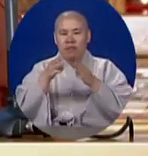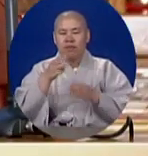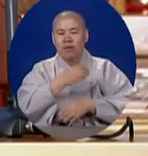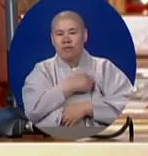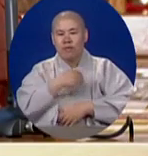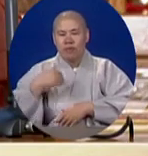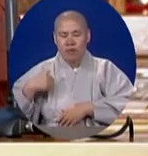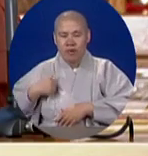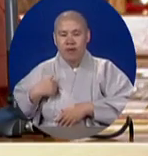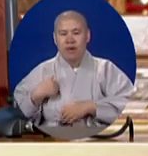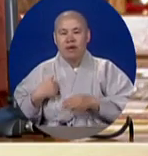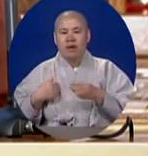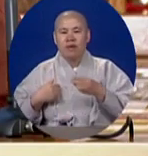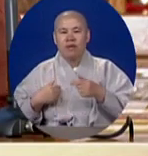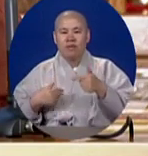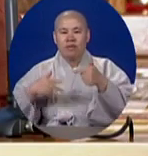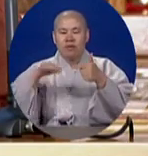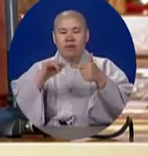이것이 육진삼매입니다. 이게.